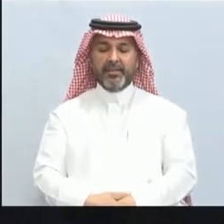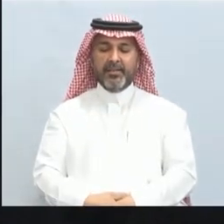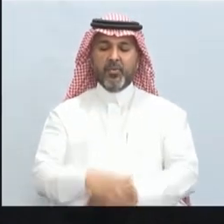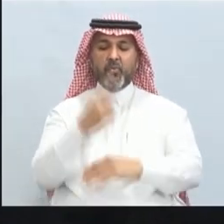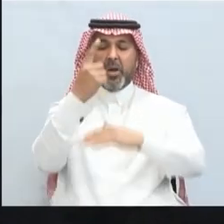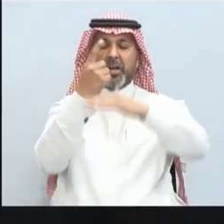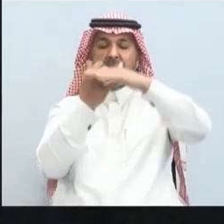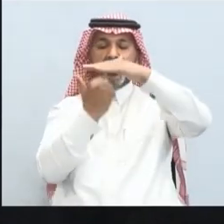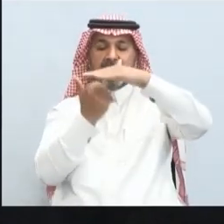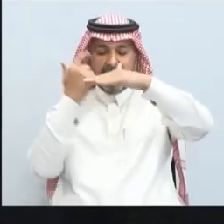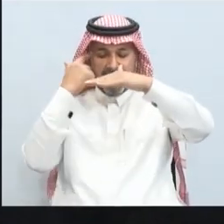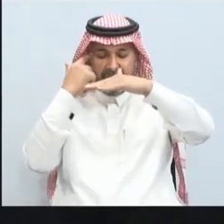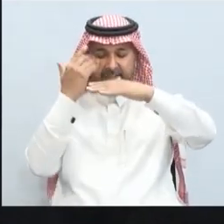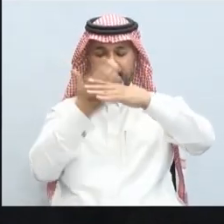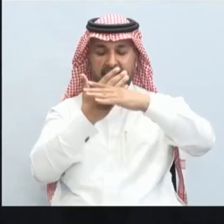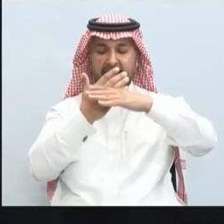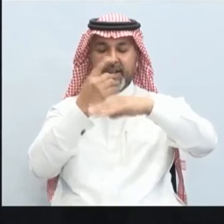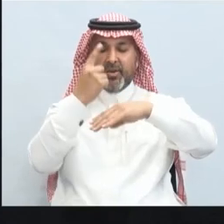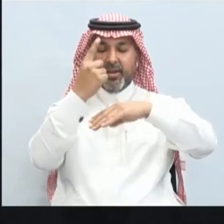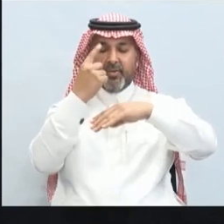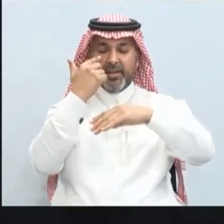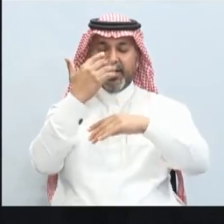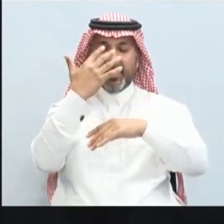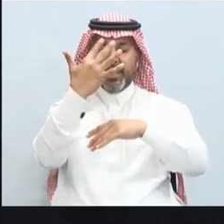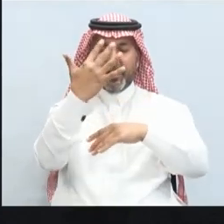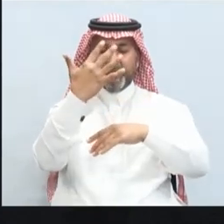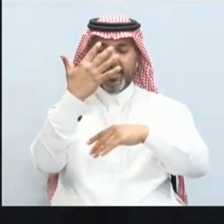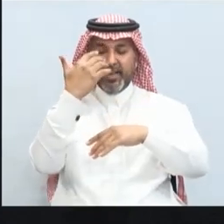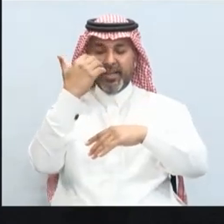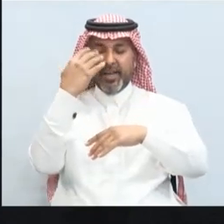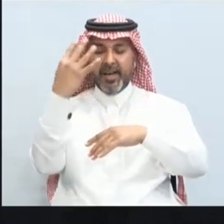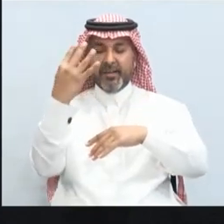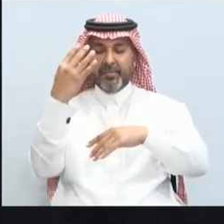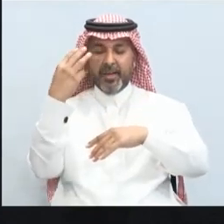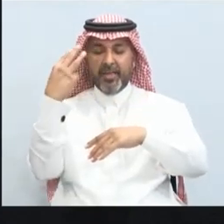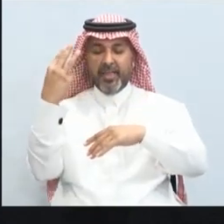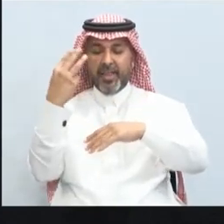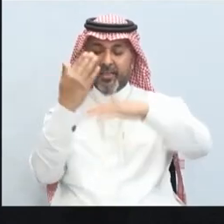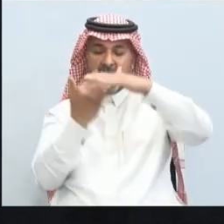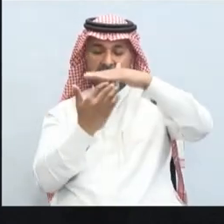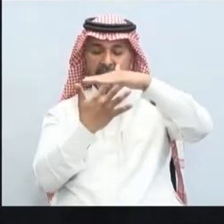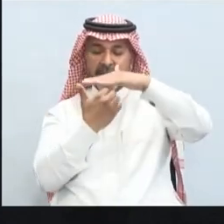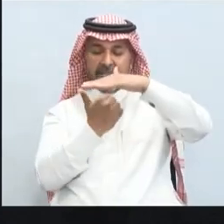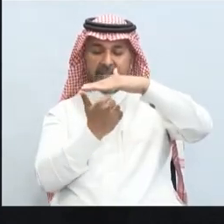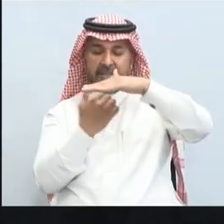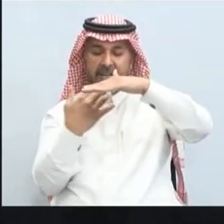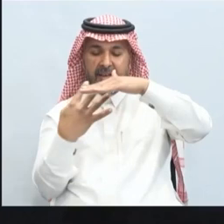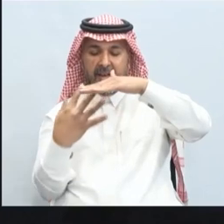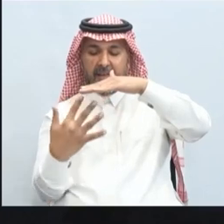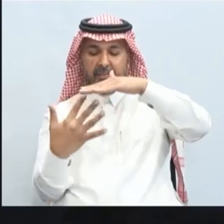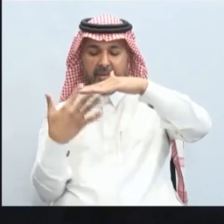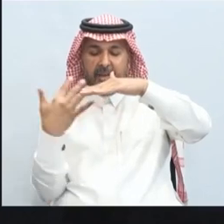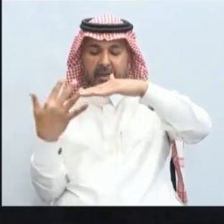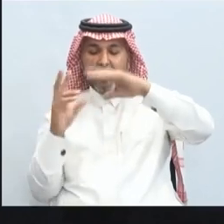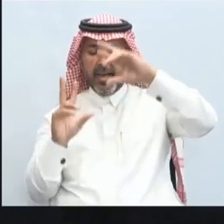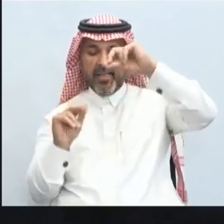لان مكان السهم يا يجي واحد يا يجي اثنين يا يجي ثلاثه يا يجي اربعه يا يجي خمسه يا يجي سته فيكون الجواب واحد على س